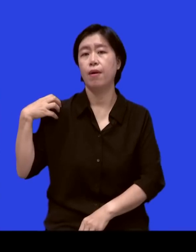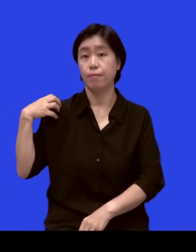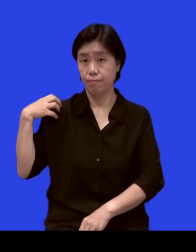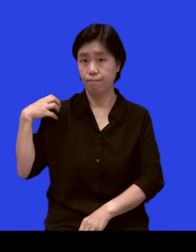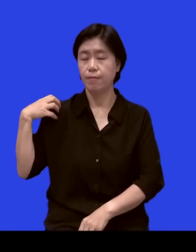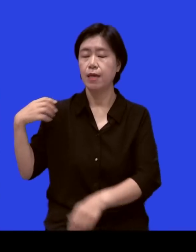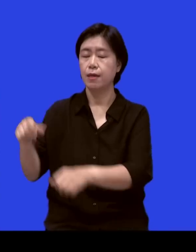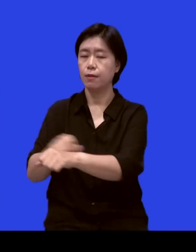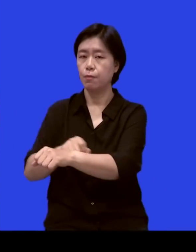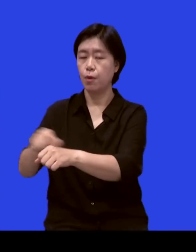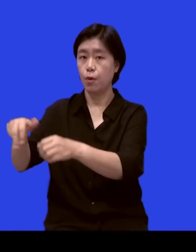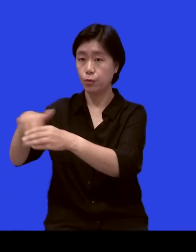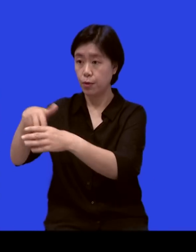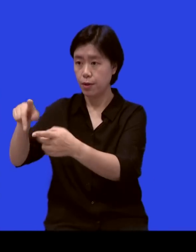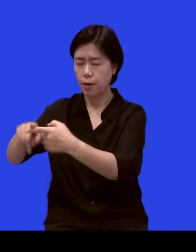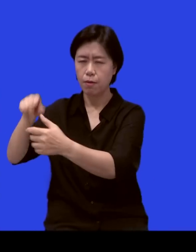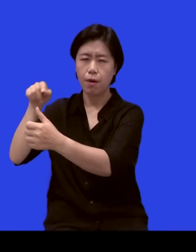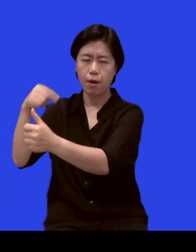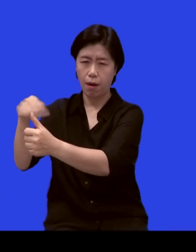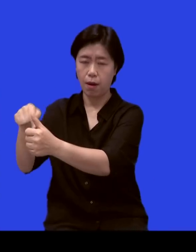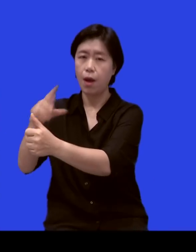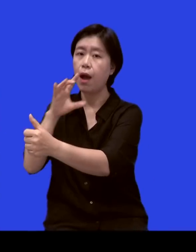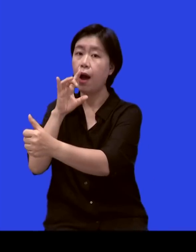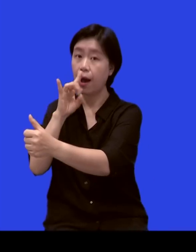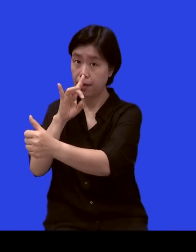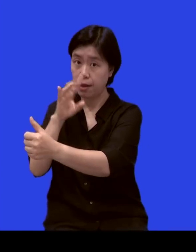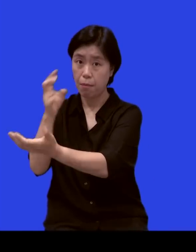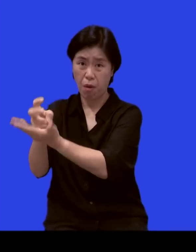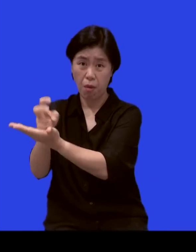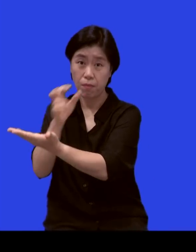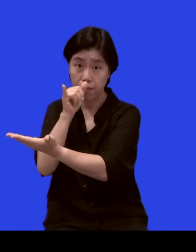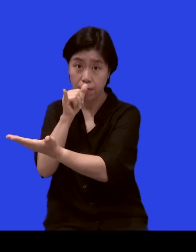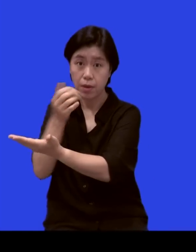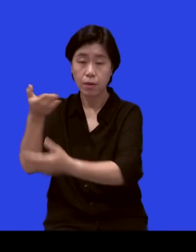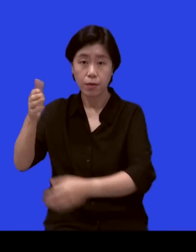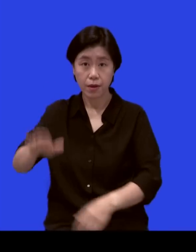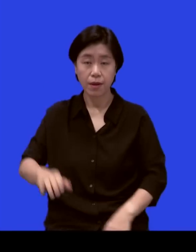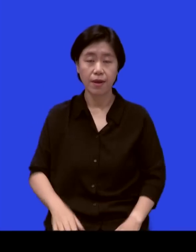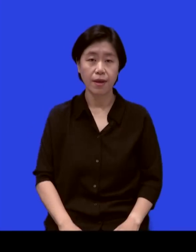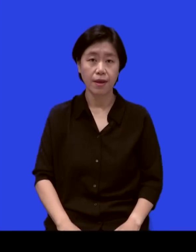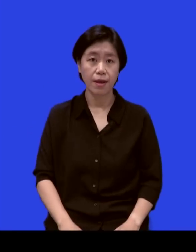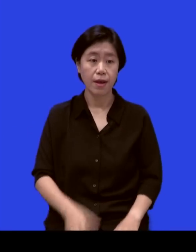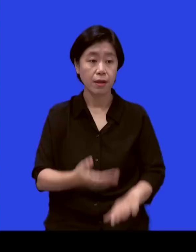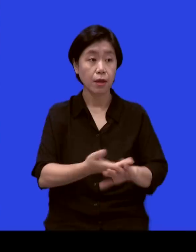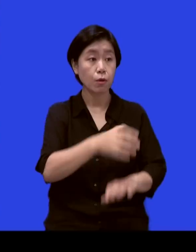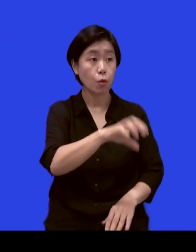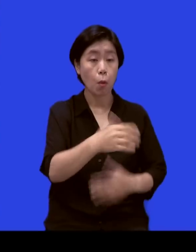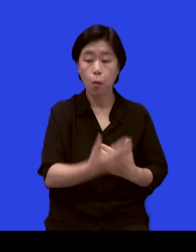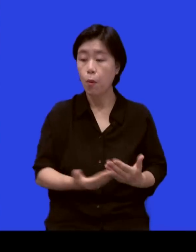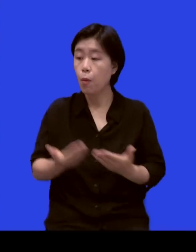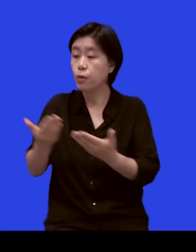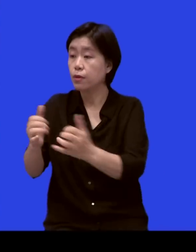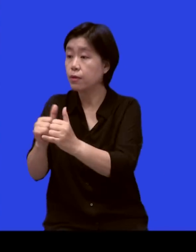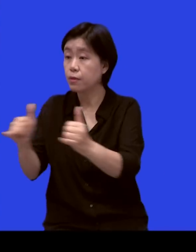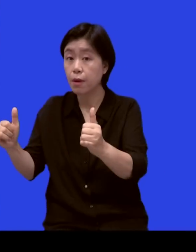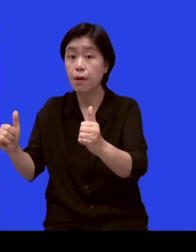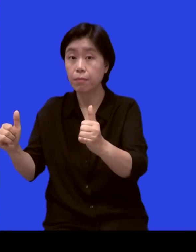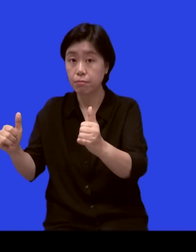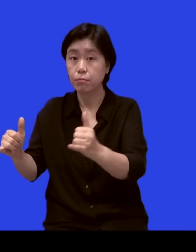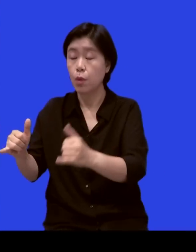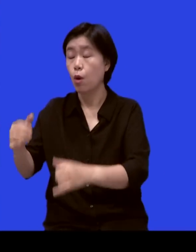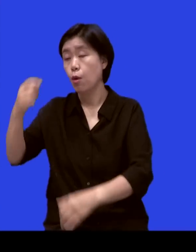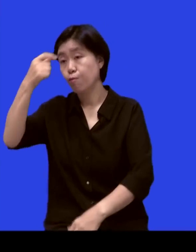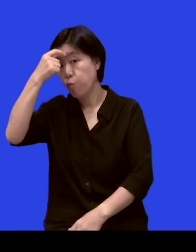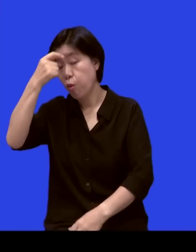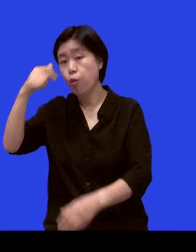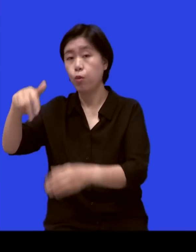특정 종교를 강요한다 이게 안 네, 된다 그게 이거죠? 안 되는데 네네네. 이제 저희처럼 외부에서 와가지고 예, 자연스럽게 하는 예, 거는 또 뭐 괜찮고. 제재할 방법이 그건 봉사로 온 없고. 거니까. 네,